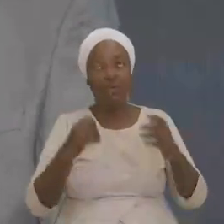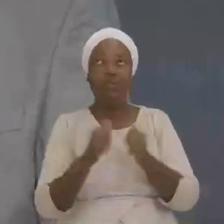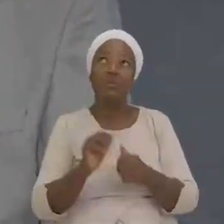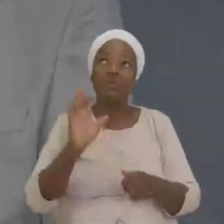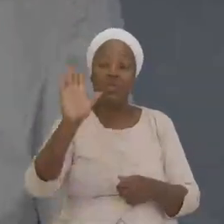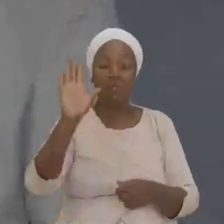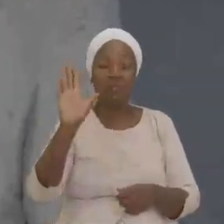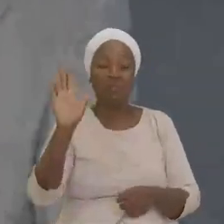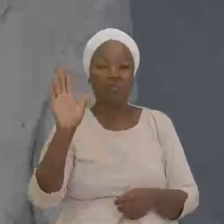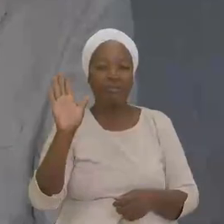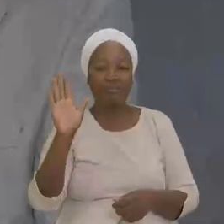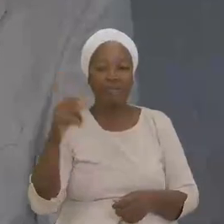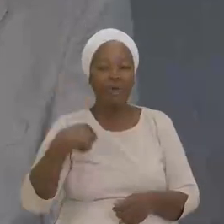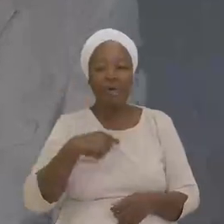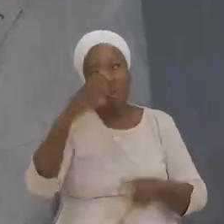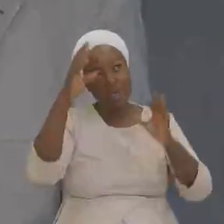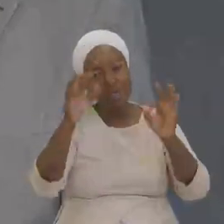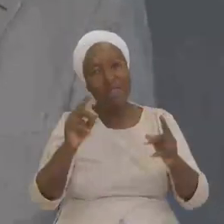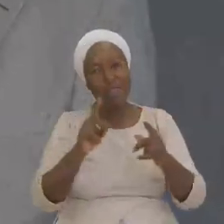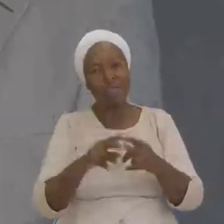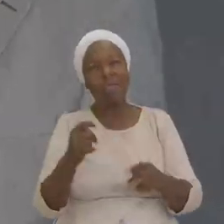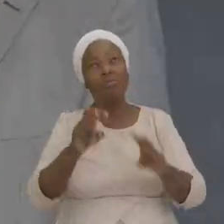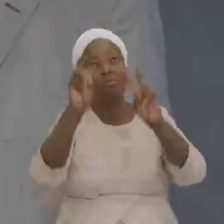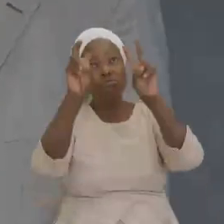Nous choisissons de vivre avec lui.